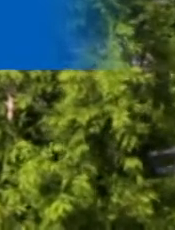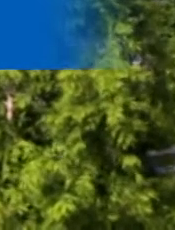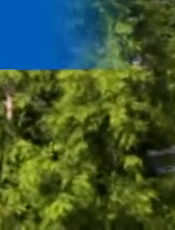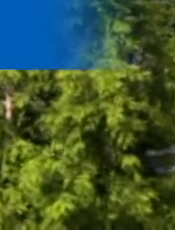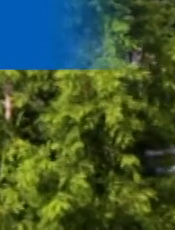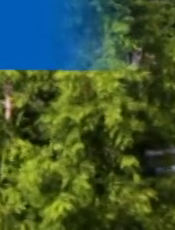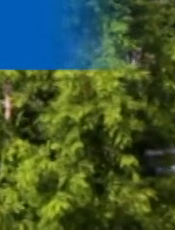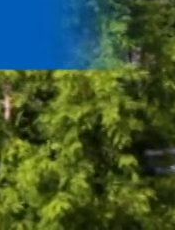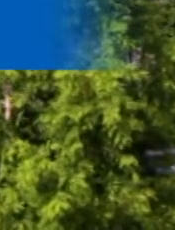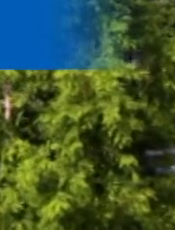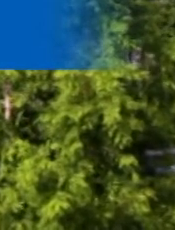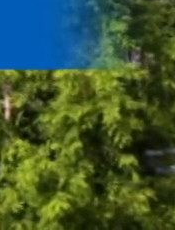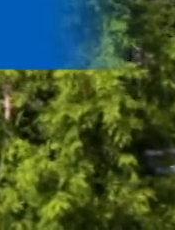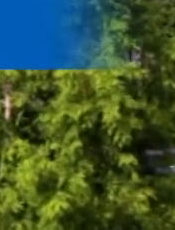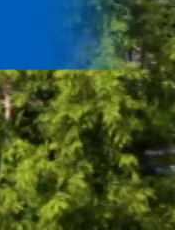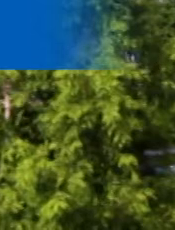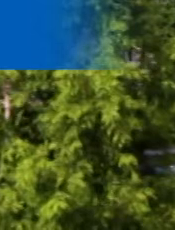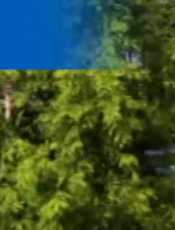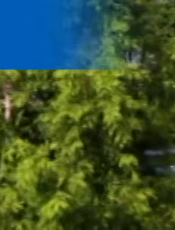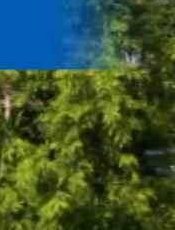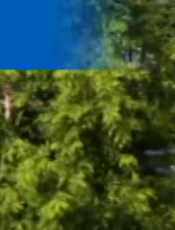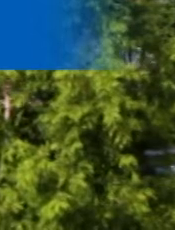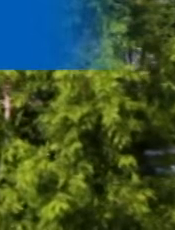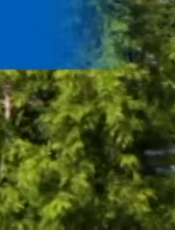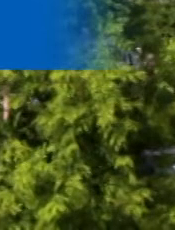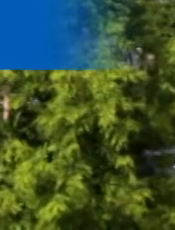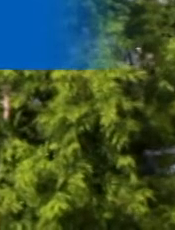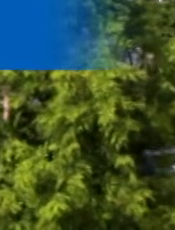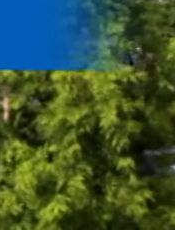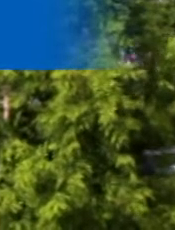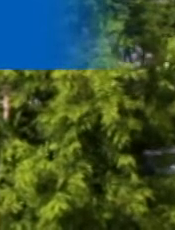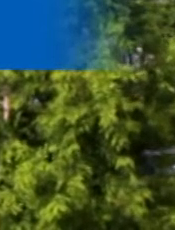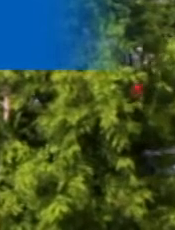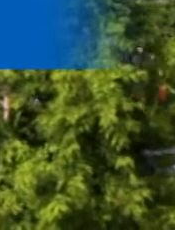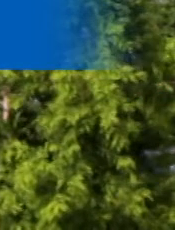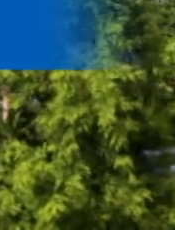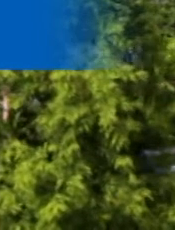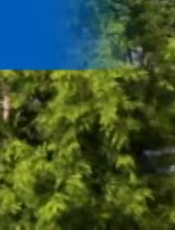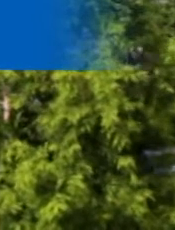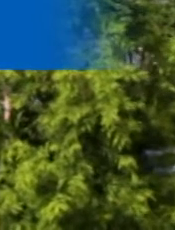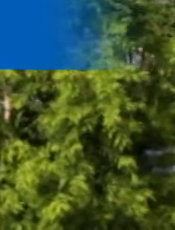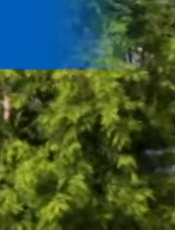한국공예디자인문화진흥원이 주관하는 2018 대한민국 공공디자인 대상에서